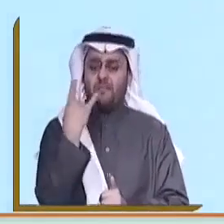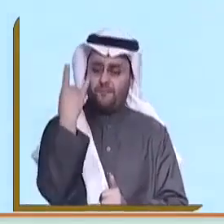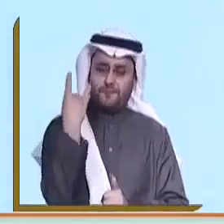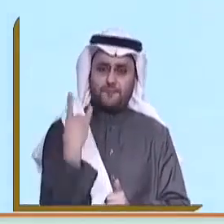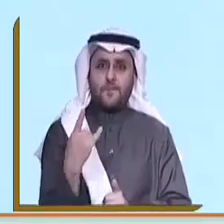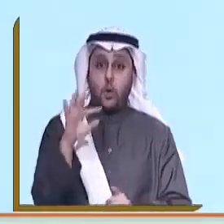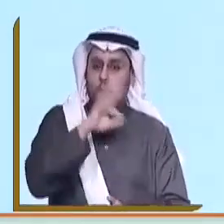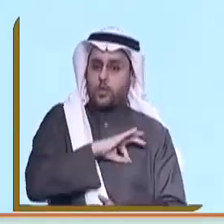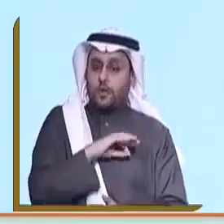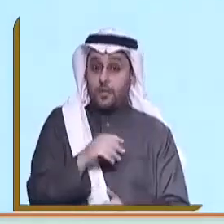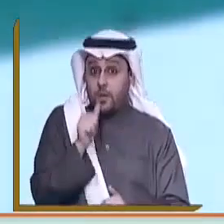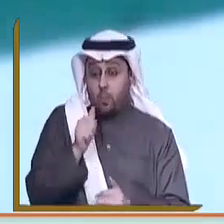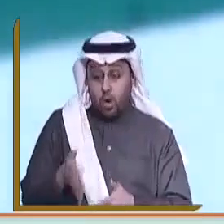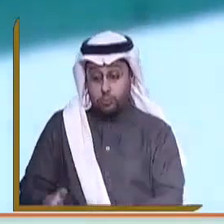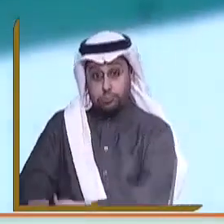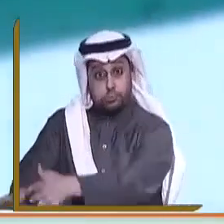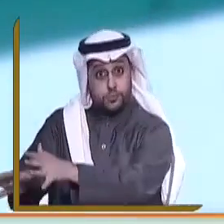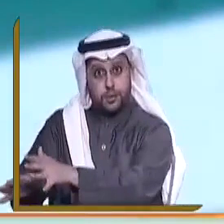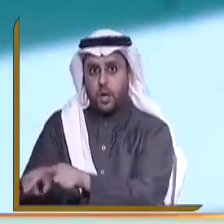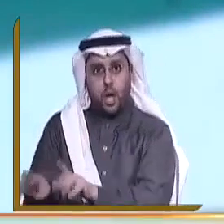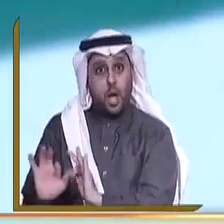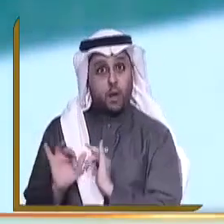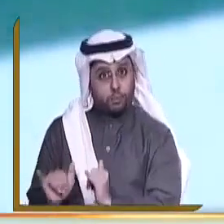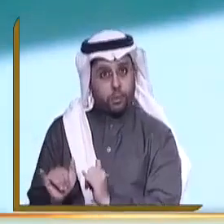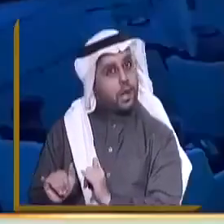منها بما يتماشى مع رؤيه